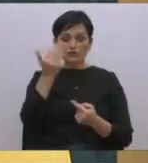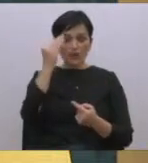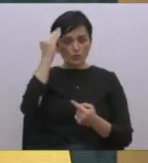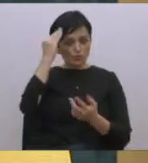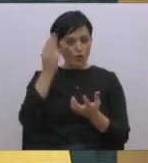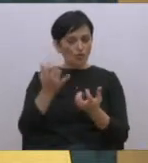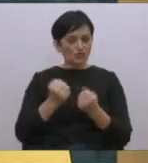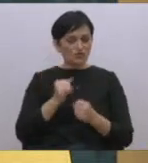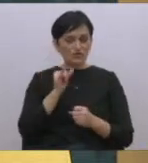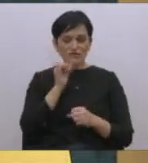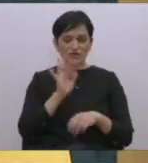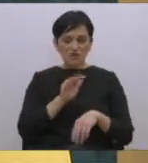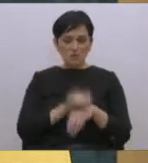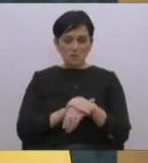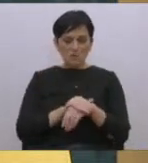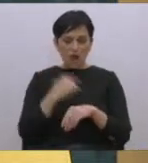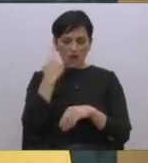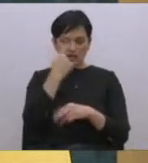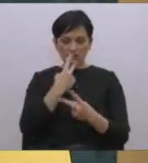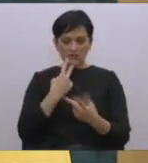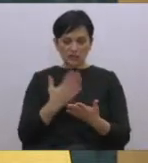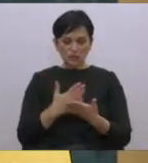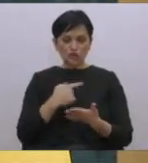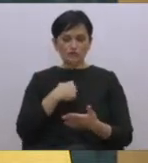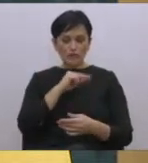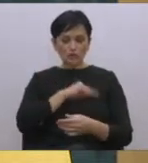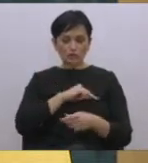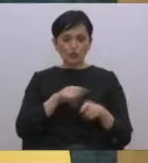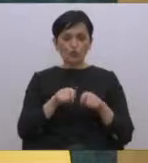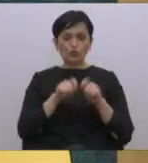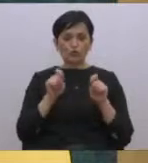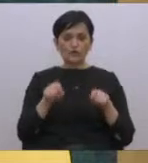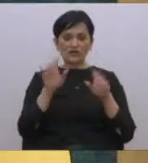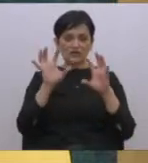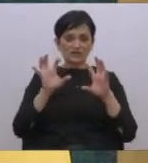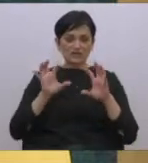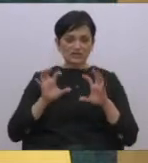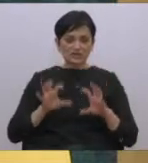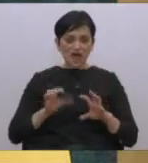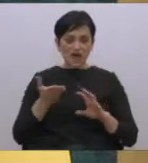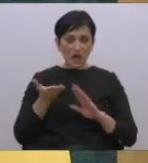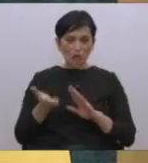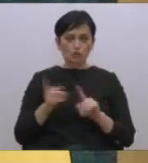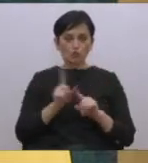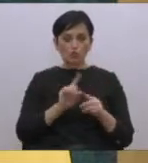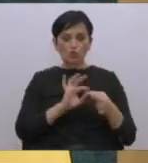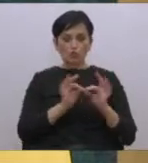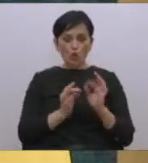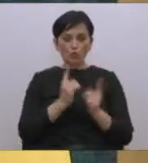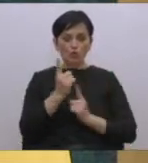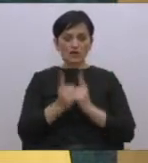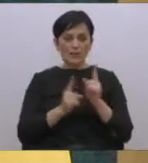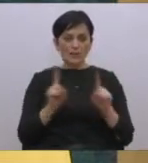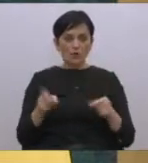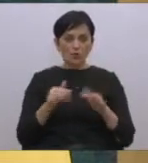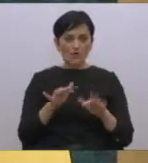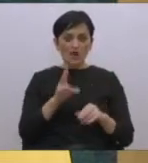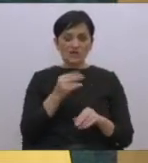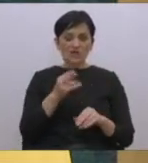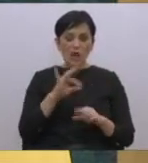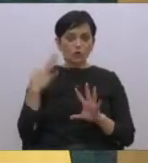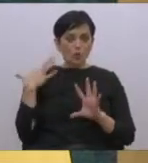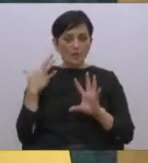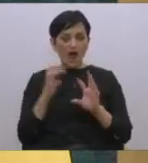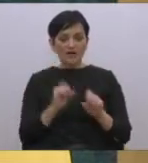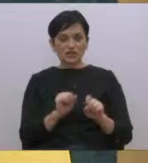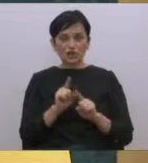mostat, dacă au și revit, pacti s-a hezit, ce am ușau, ce am cunit, rogor, sakanom de blobazas, asta e concretul reforme, s-a hoțelit, rogor, NATO s-a hoțelit, asta